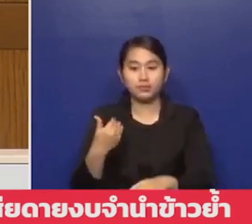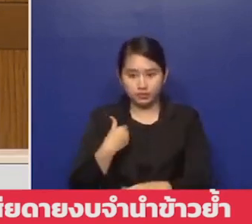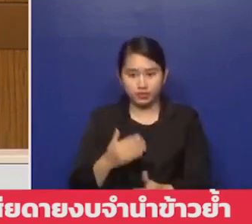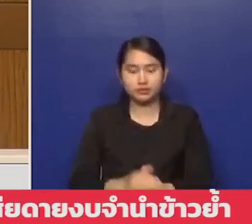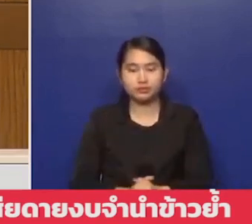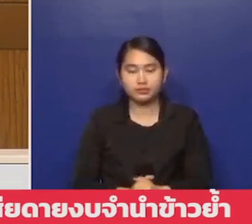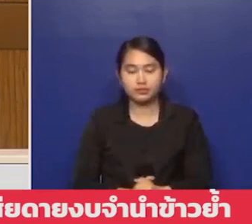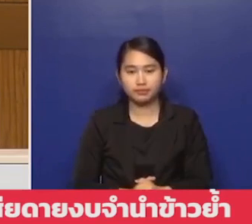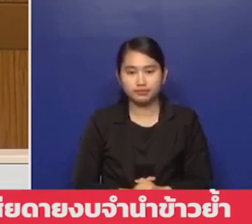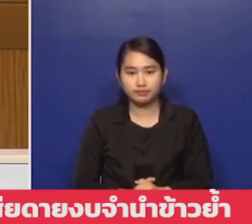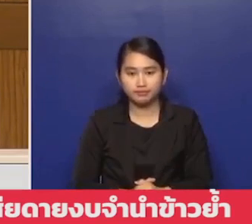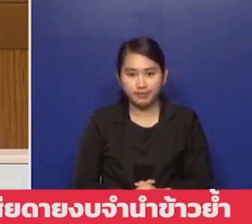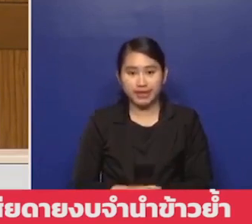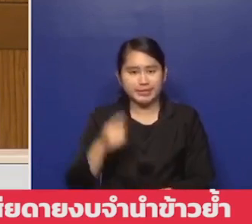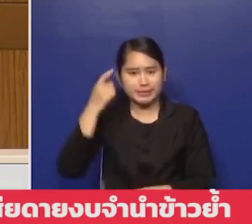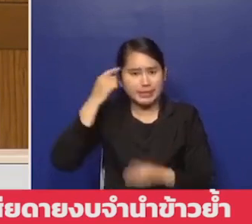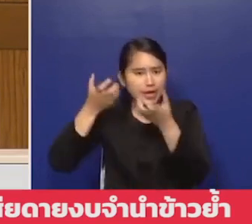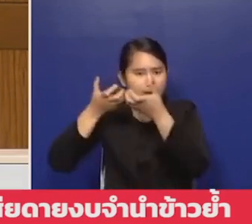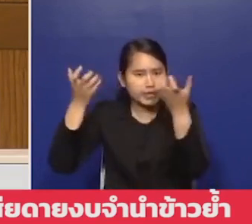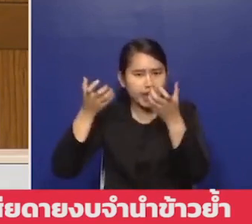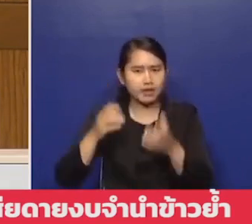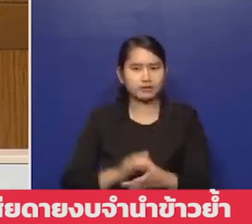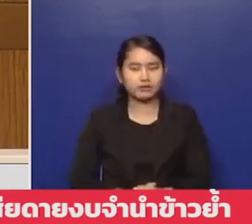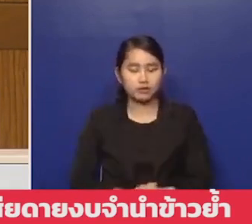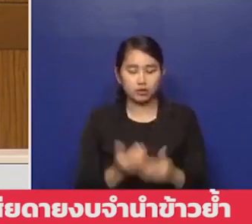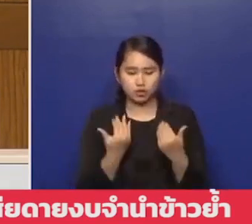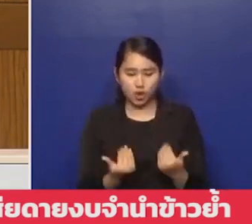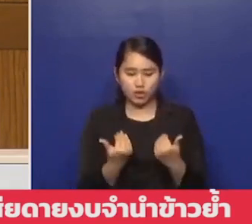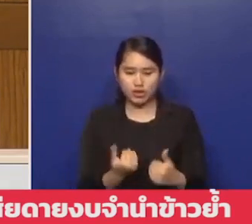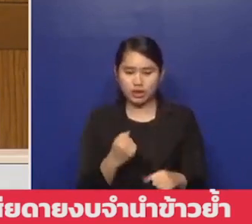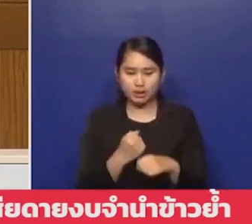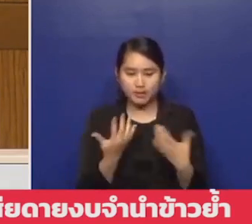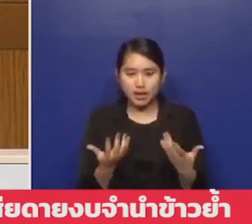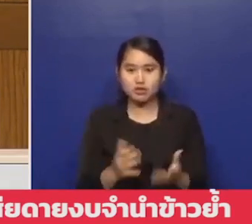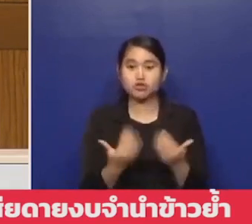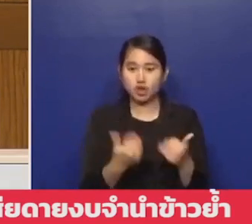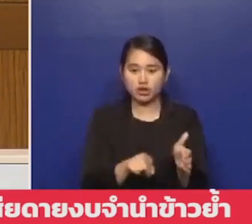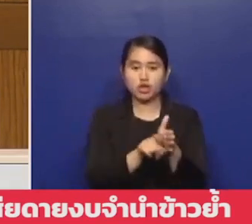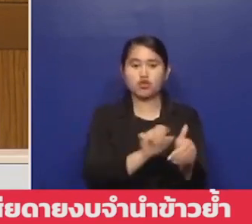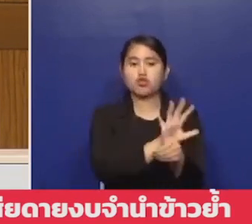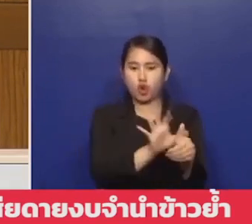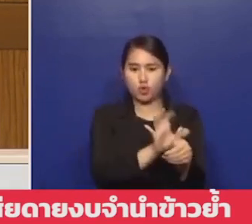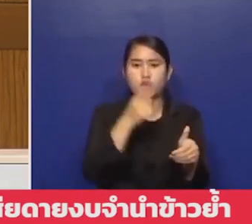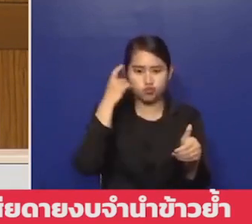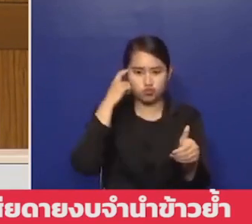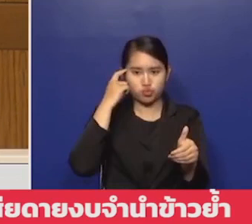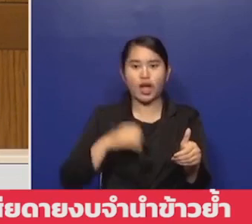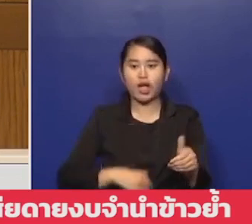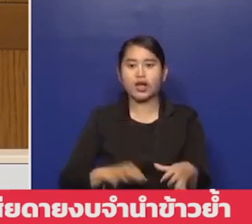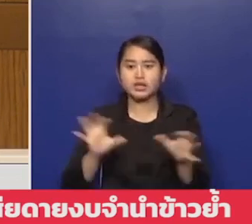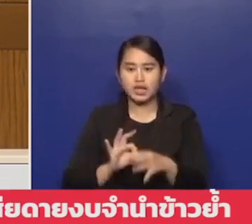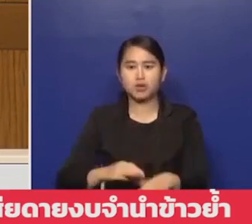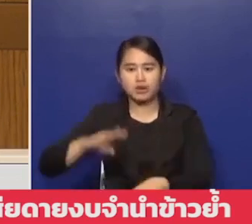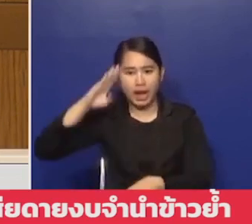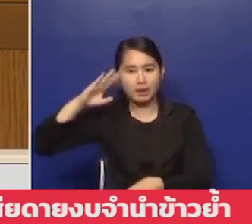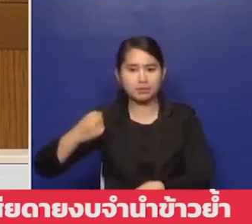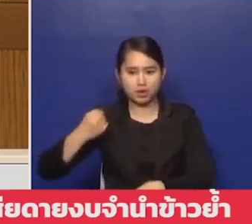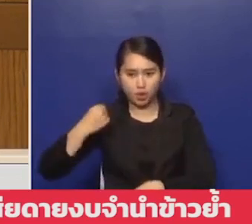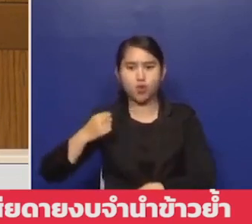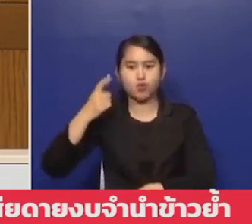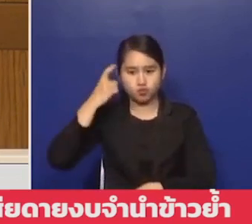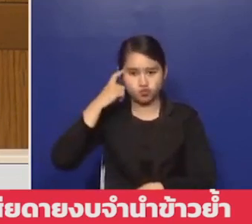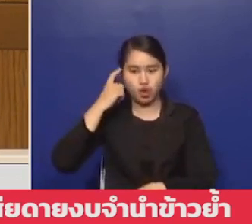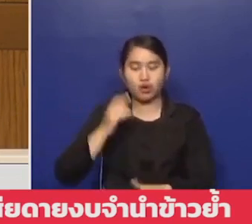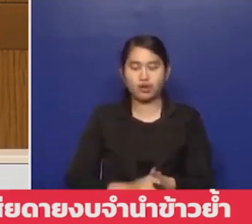าจไม่ได้เกิดขึ้นในทุกเมื่อโดยเฉพาะเรื่องการแย่งชิงดินแดนและผลประโยชน์ตามธรรมชาติส่วนที่ถามว่าทำไมไม่ตัดงบความมั่นคงเพ